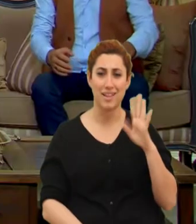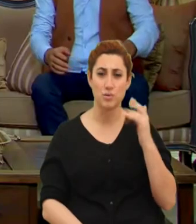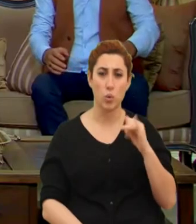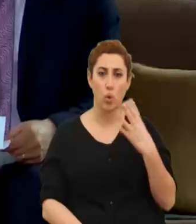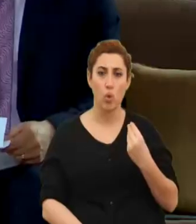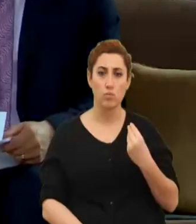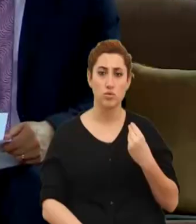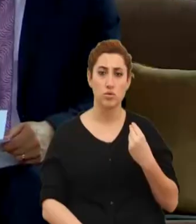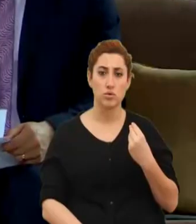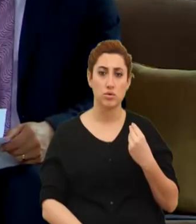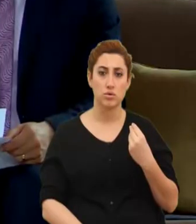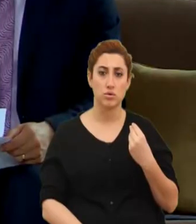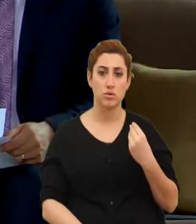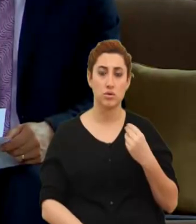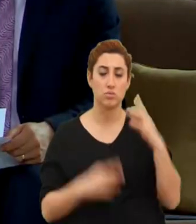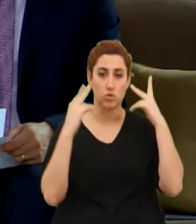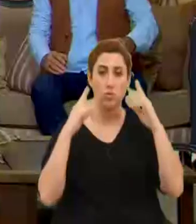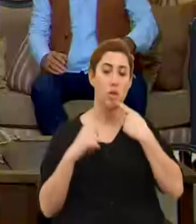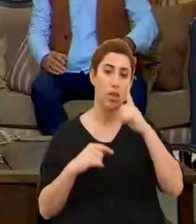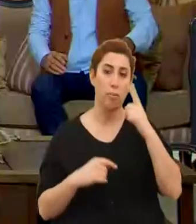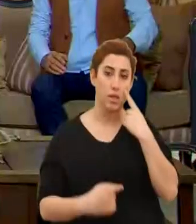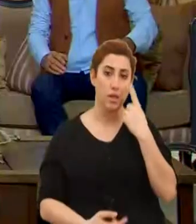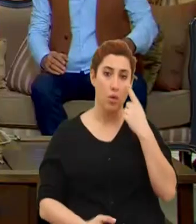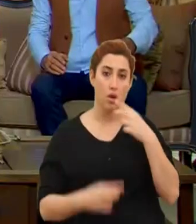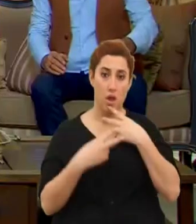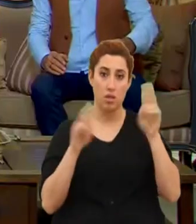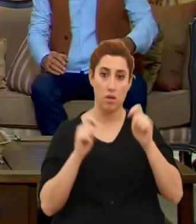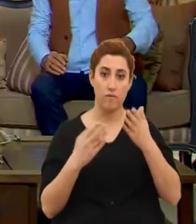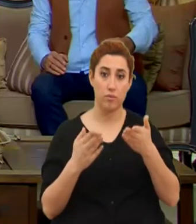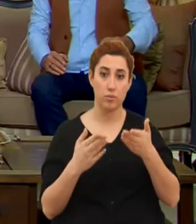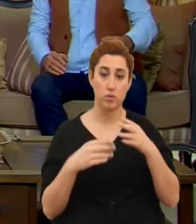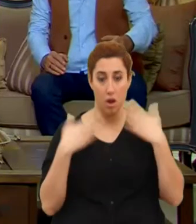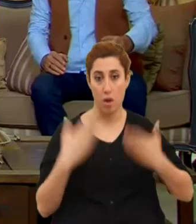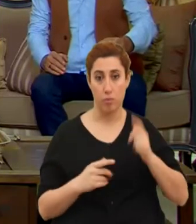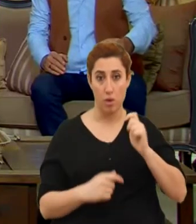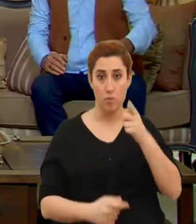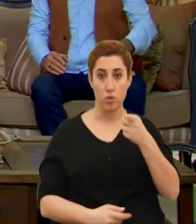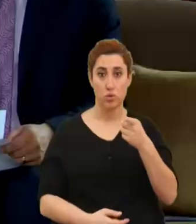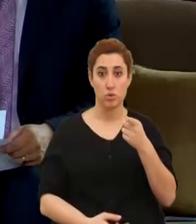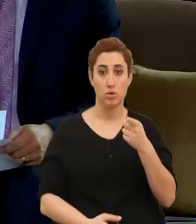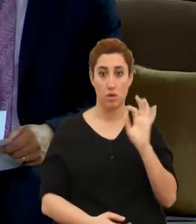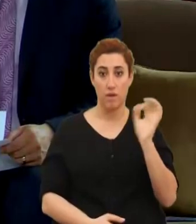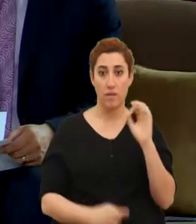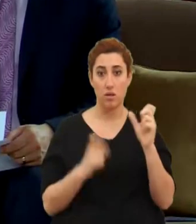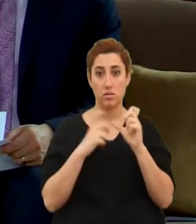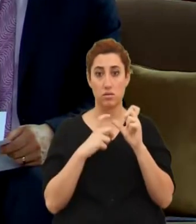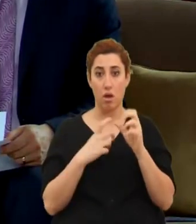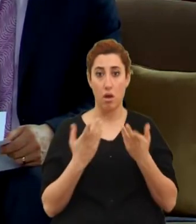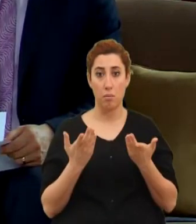Nasıl kötü olmuş? İnkar etmediğine göre... İtiraf ediyorsun, kabul ediyorsun yaptığını yani. Evet